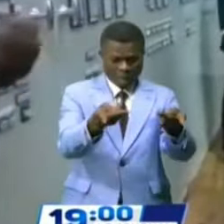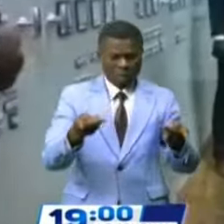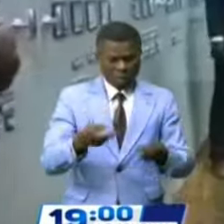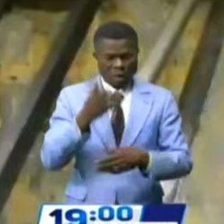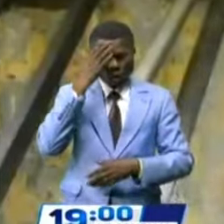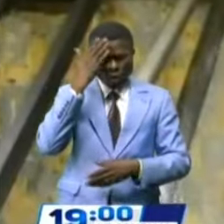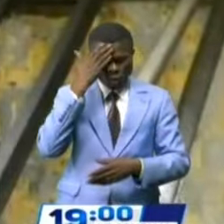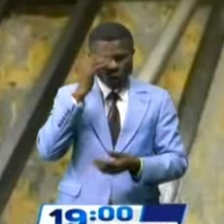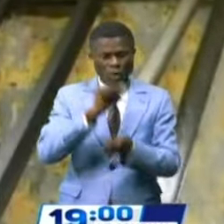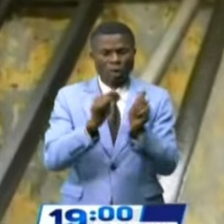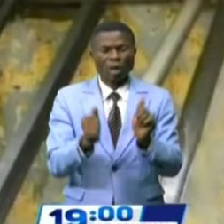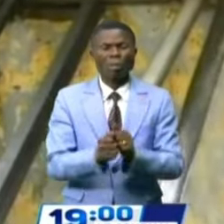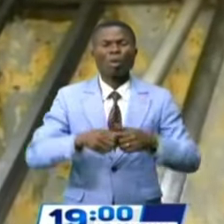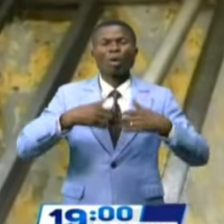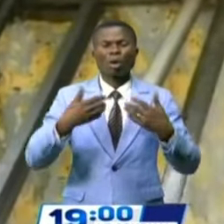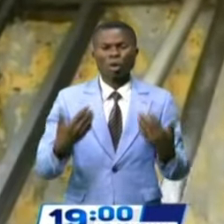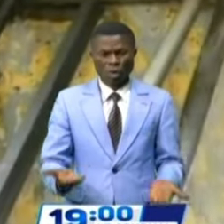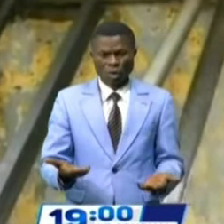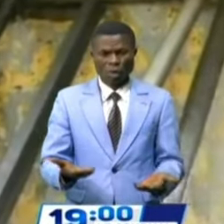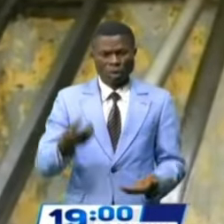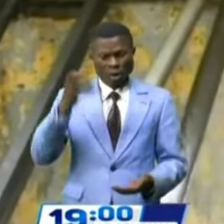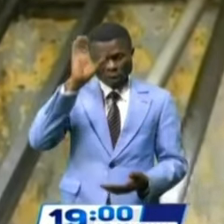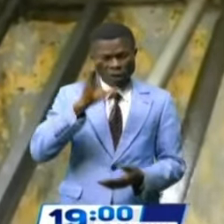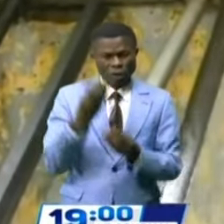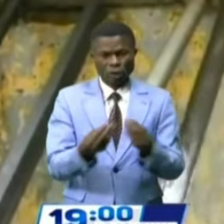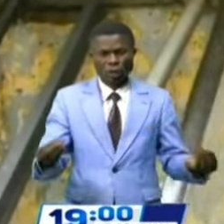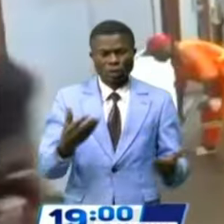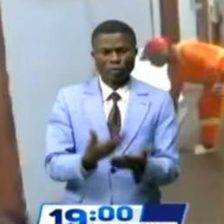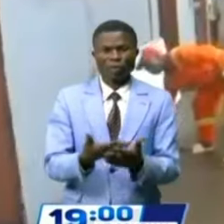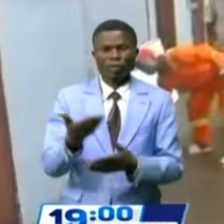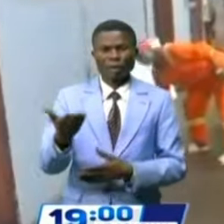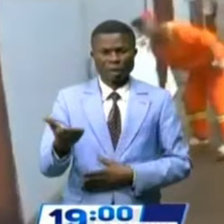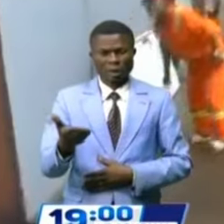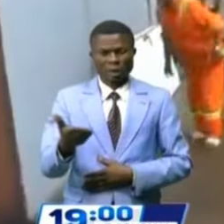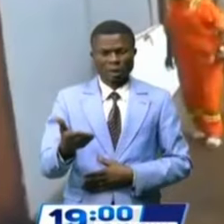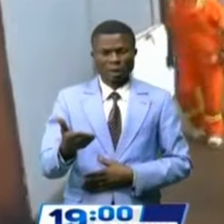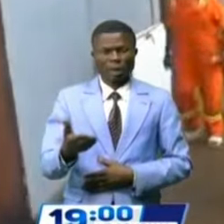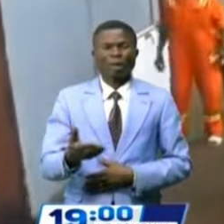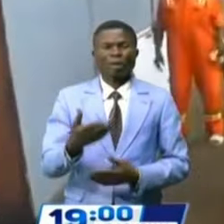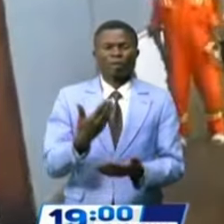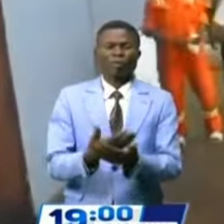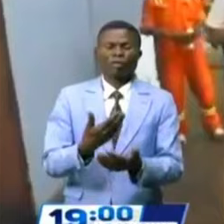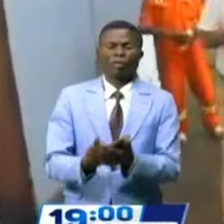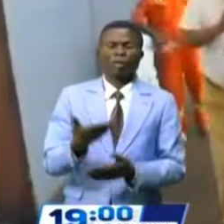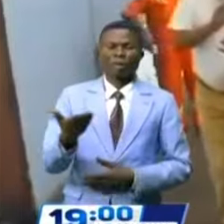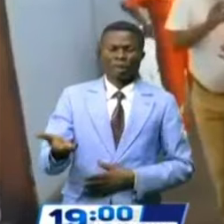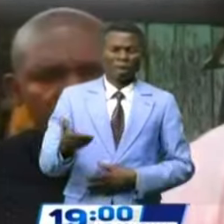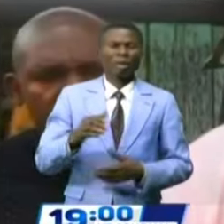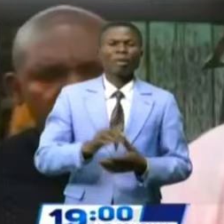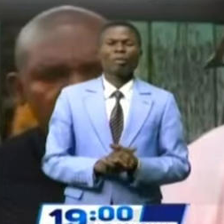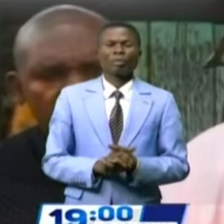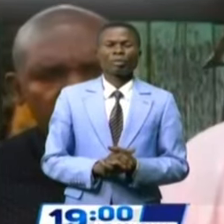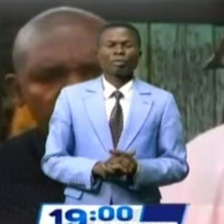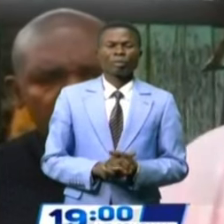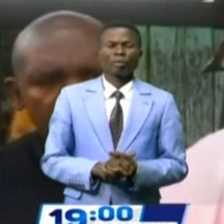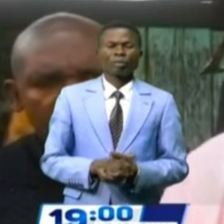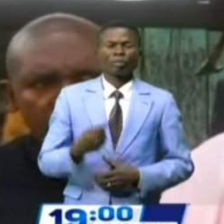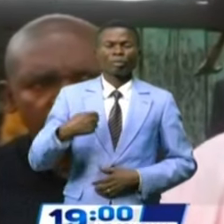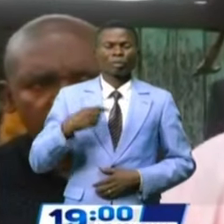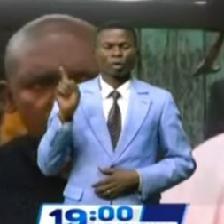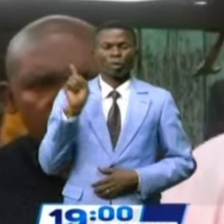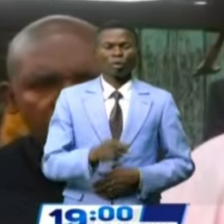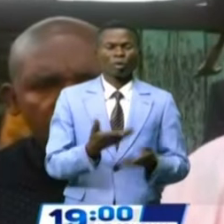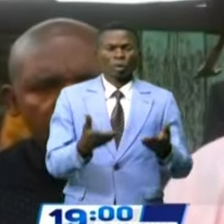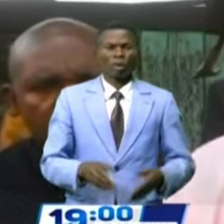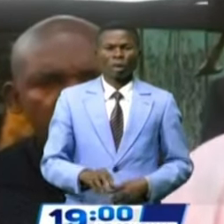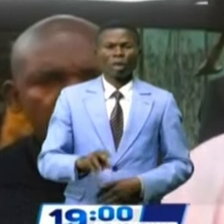s'imprégner lui-même de la situation afin d'y apporter la solution idoine le plus tôt que possible. Le gouverneur du Nord-Oubangui a